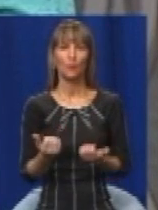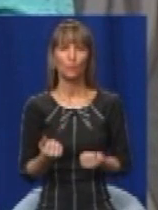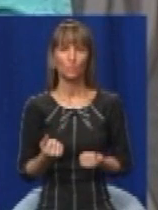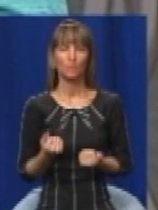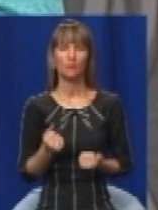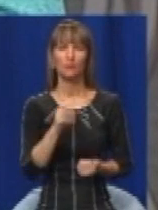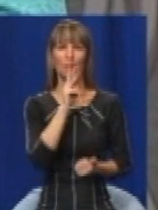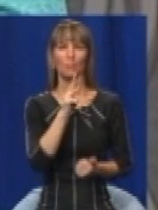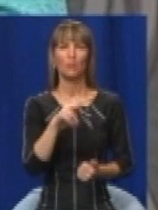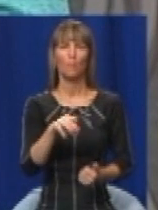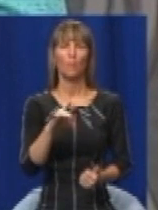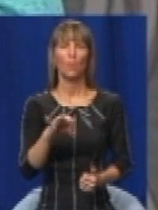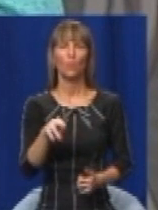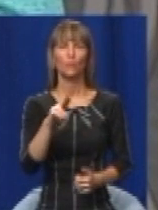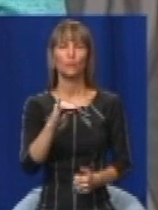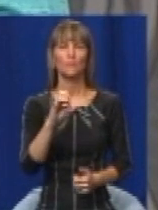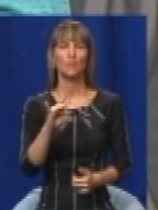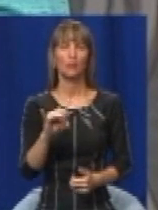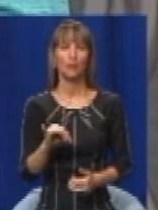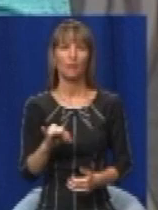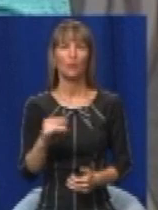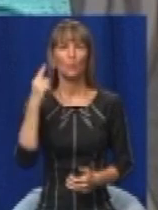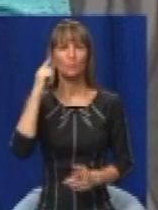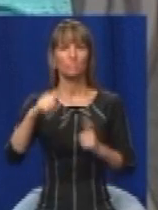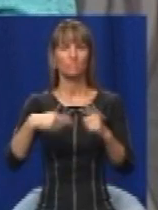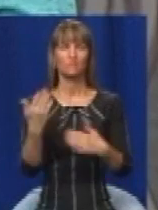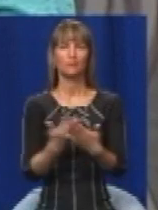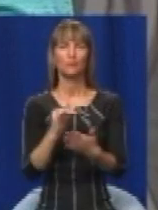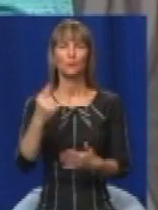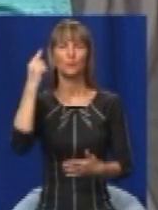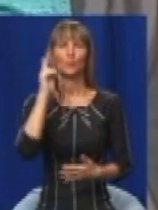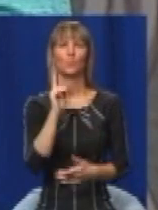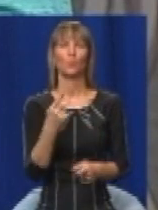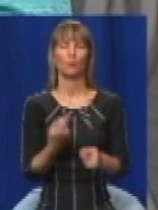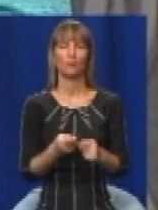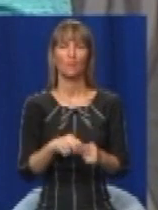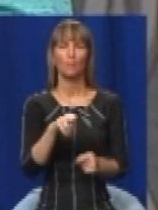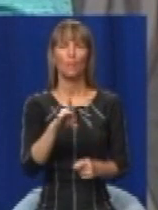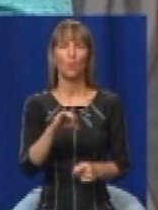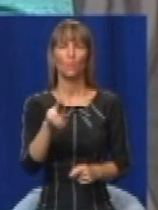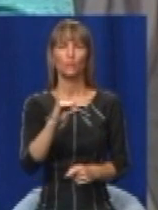продюсери. Ну, так це чи ні, давайте дізнаємося з нашої наступної рубрики і дізнаємося, хто ж такі продюсери.